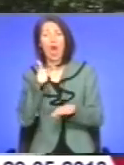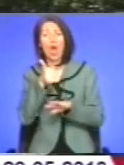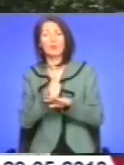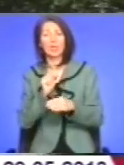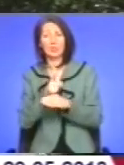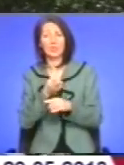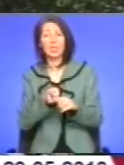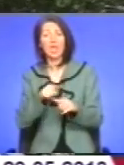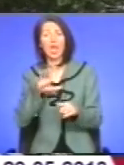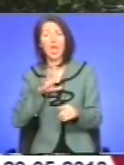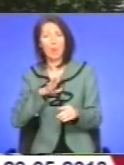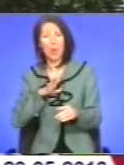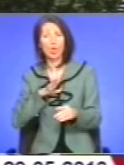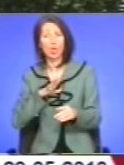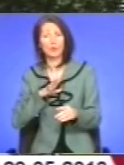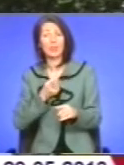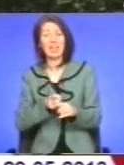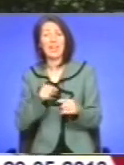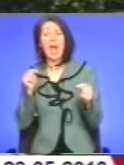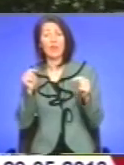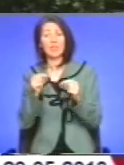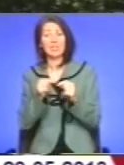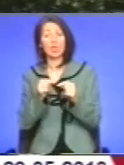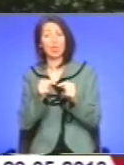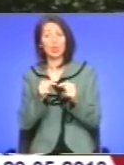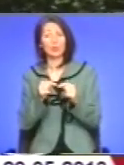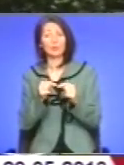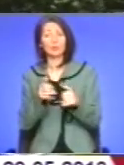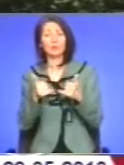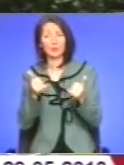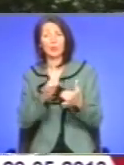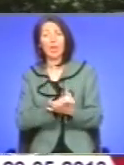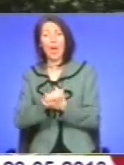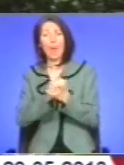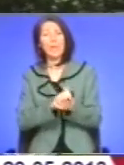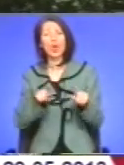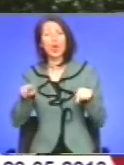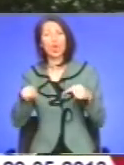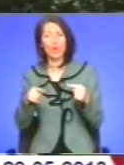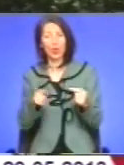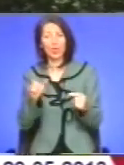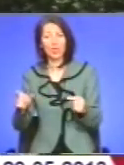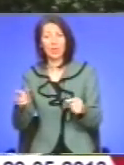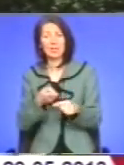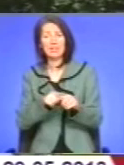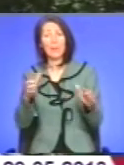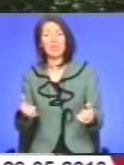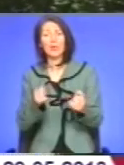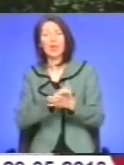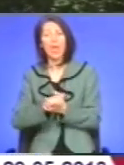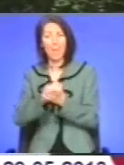було, яке визначено для миротворця, це підтримання миру та порядку